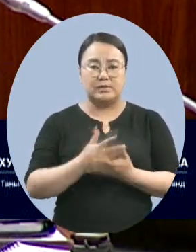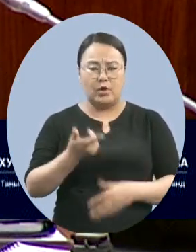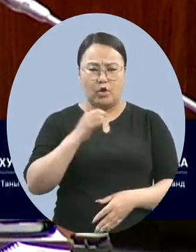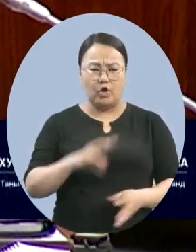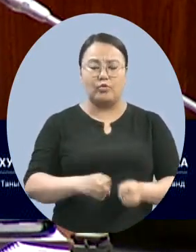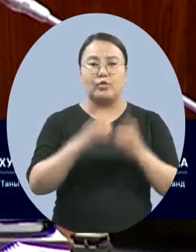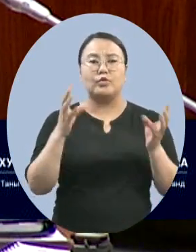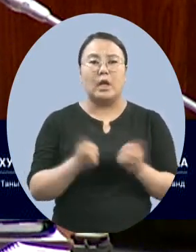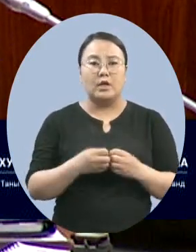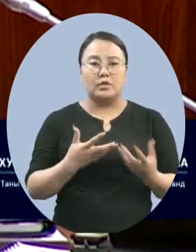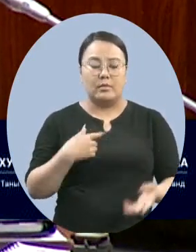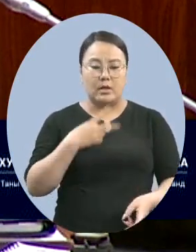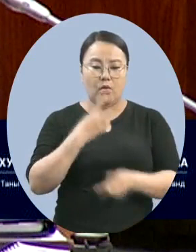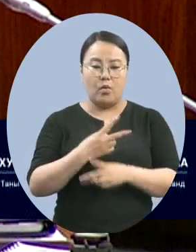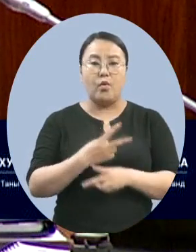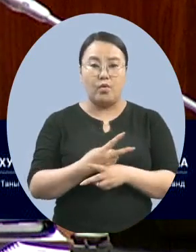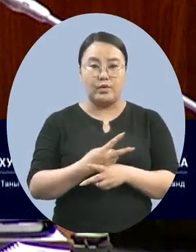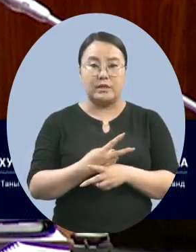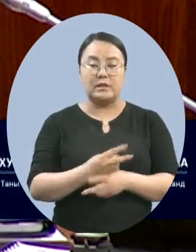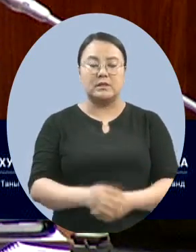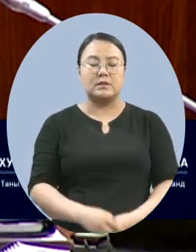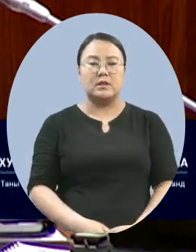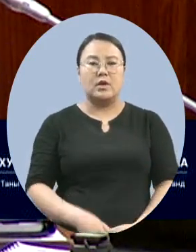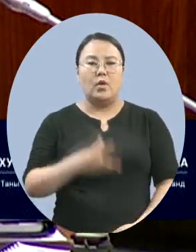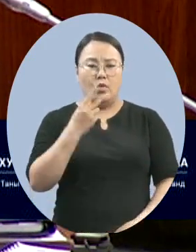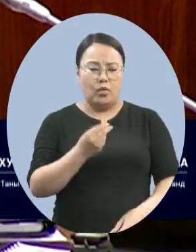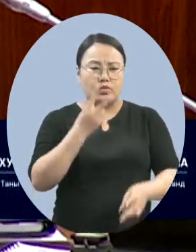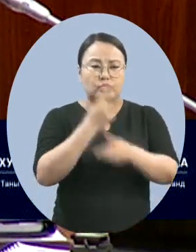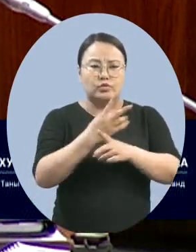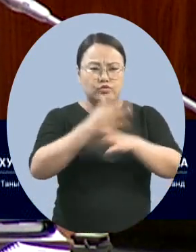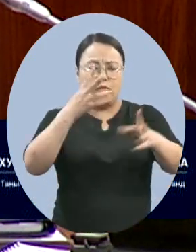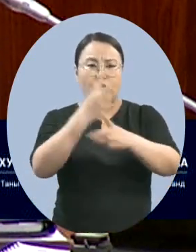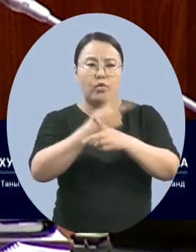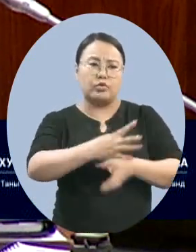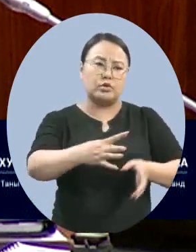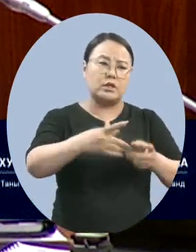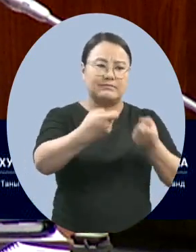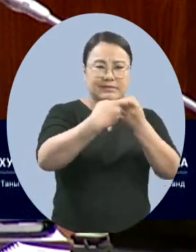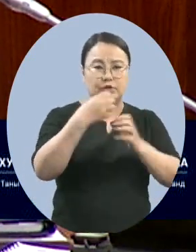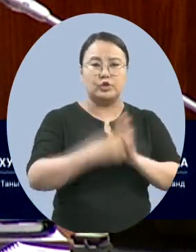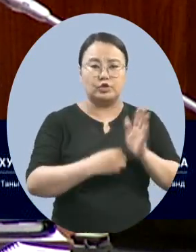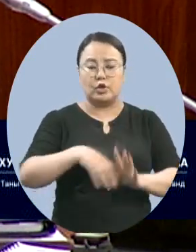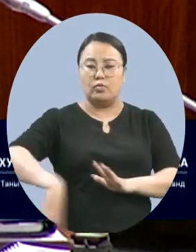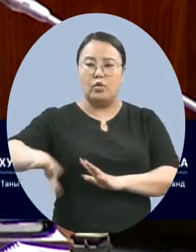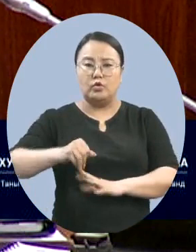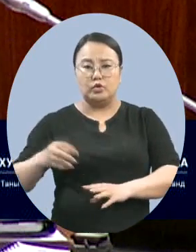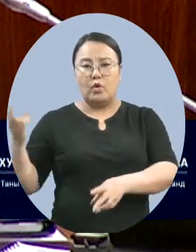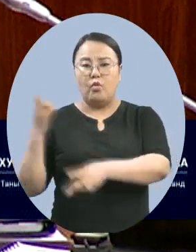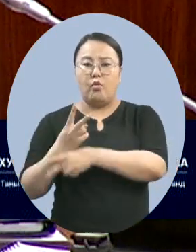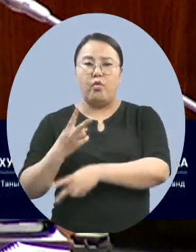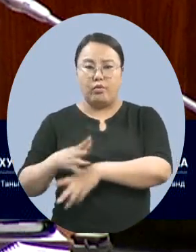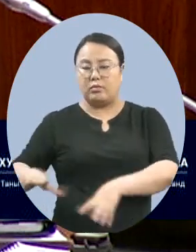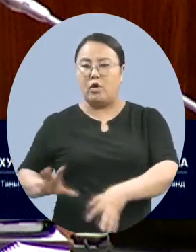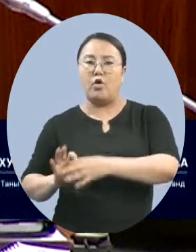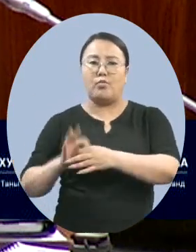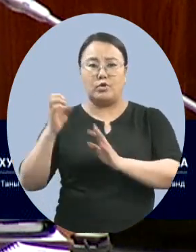гол бүтээгдэхүүн бол манай хууль тогтоол бол юуны өмнө үндсэн хуульд нийцсэн байх хэвээр. За бусад гарсан хууль тогтоомжтойгоо уялдсан байх